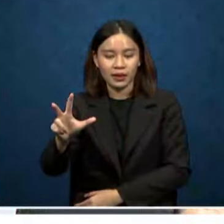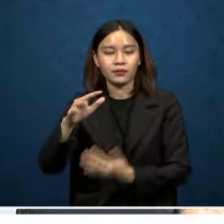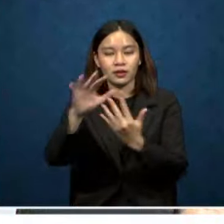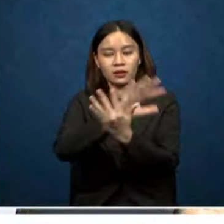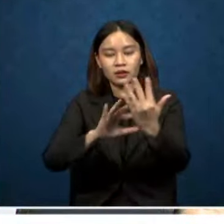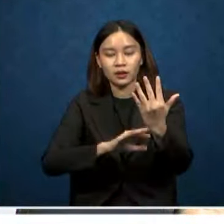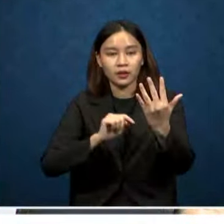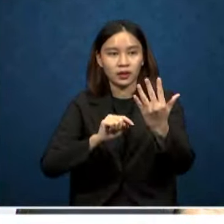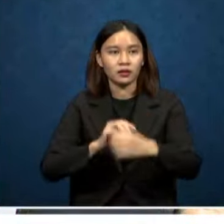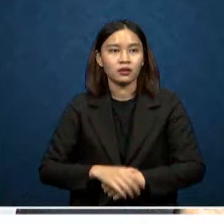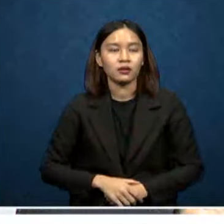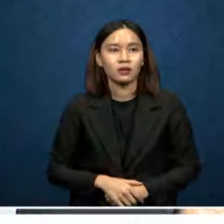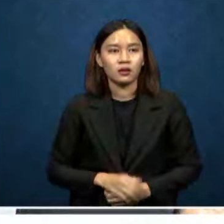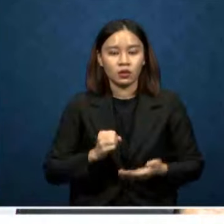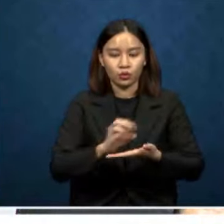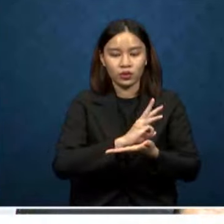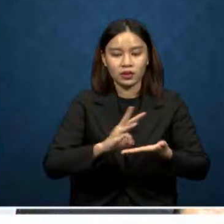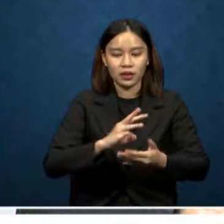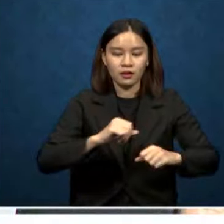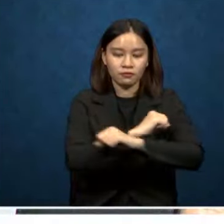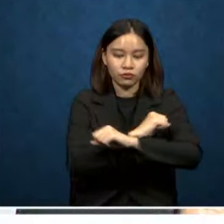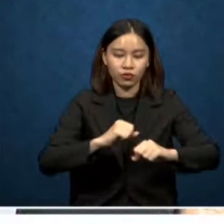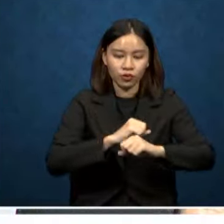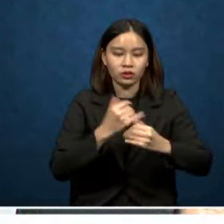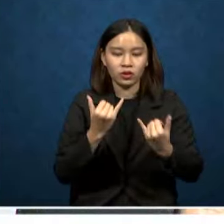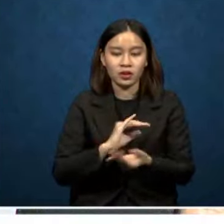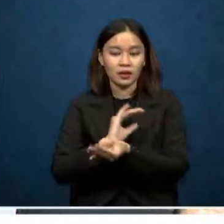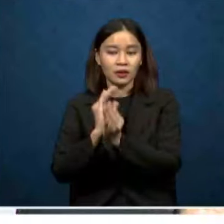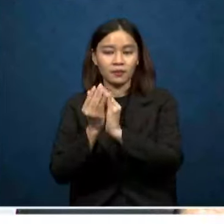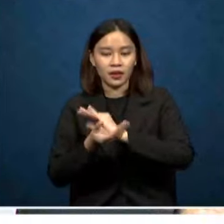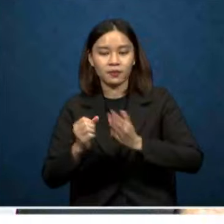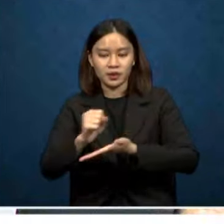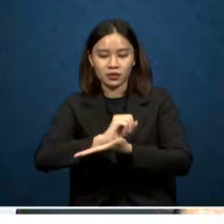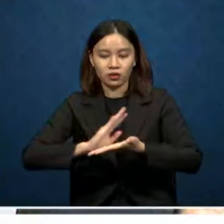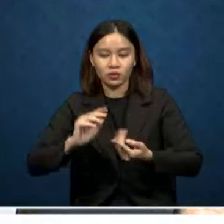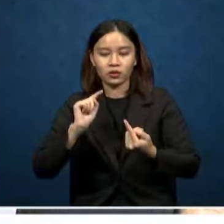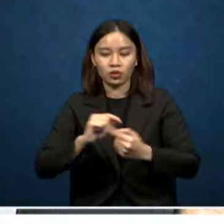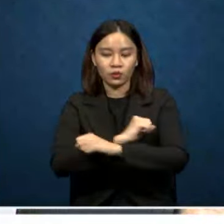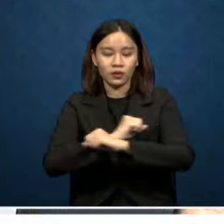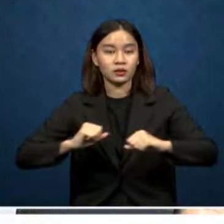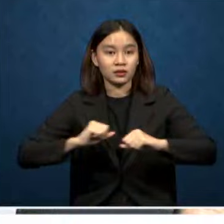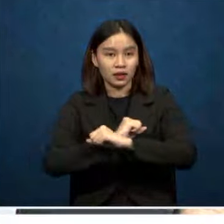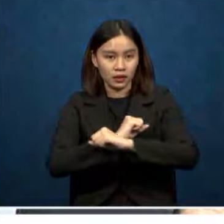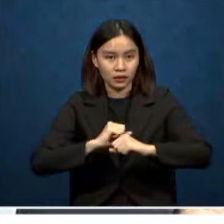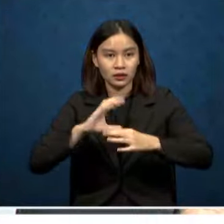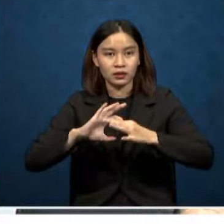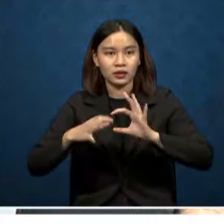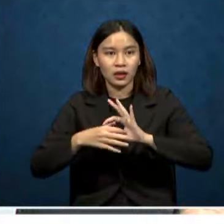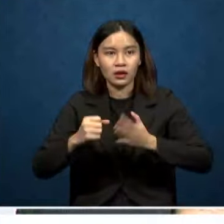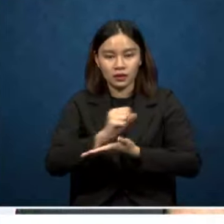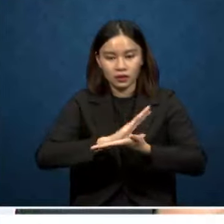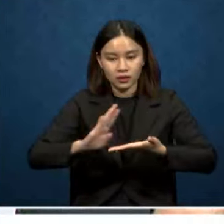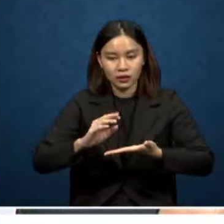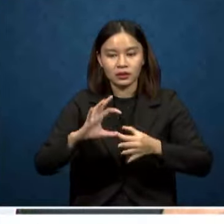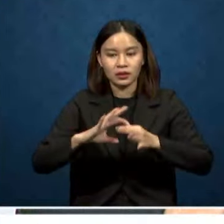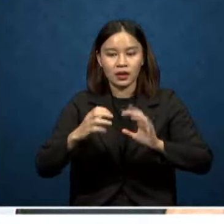ประเทศจากวิทยาลัยพลศึกษายกฐานะเป็นสถาบันการพศึกษาจากสถาบันการพ